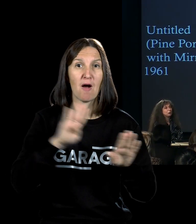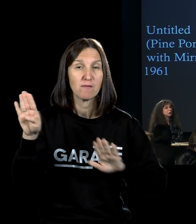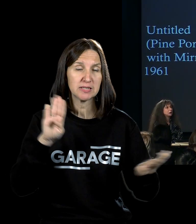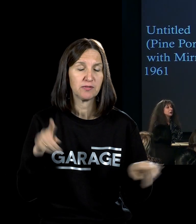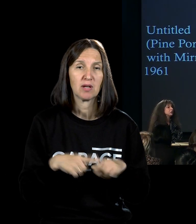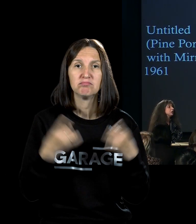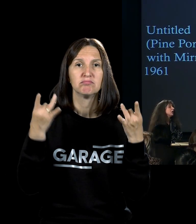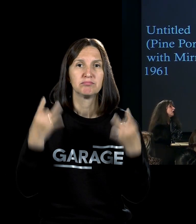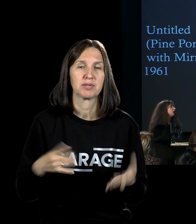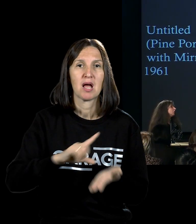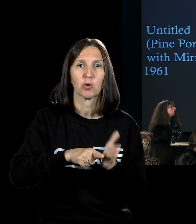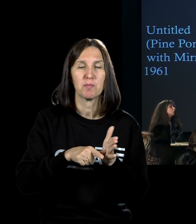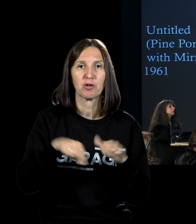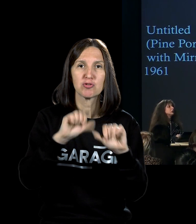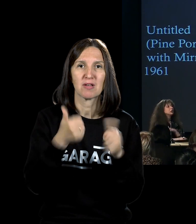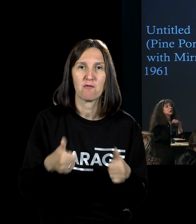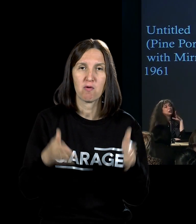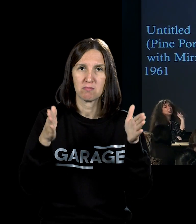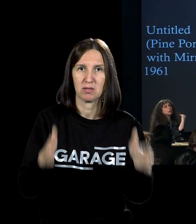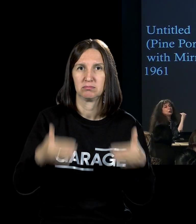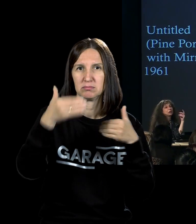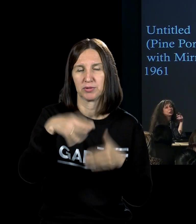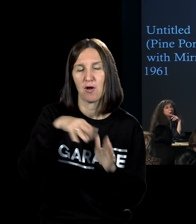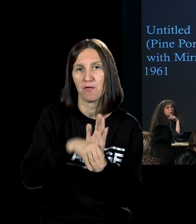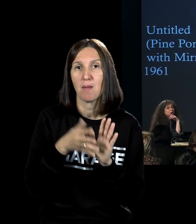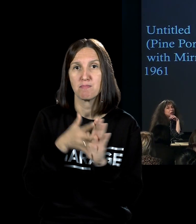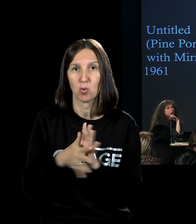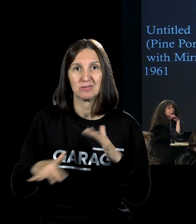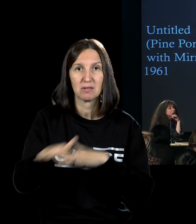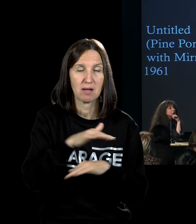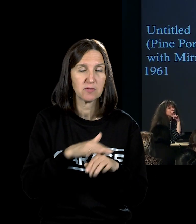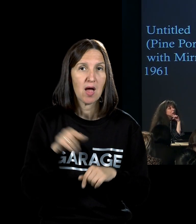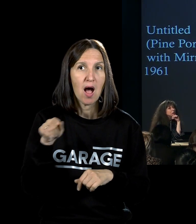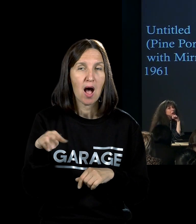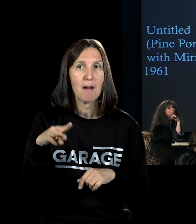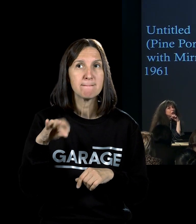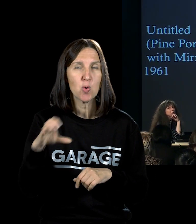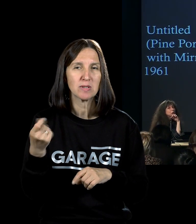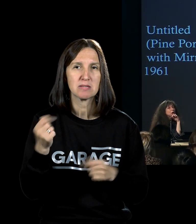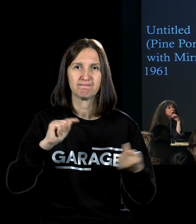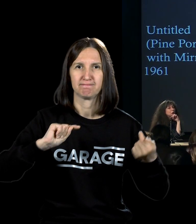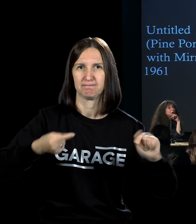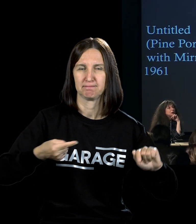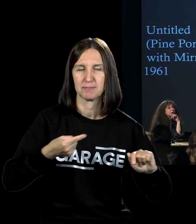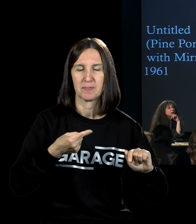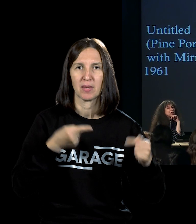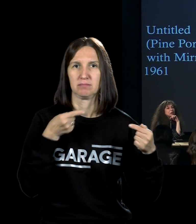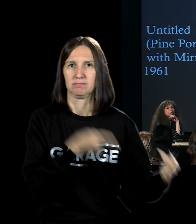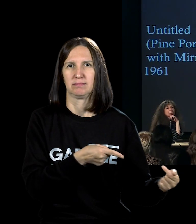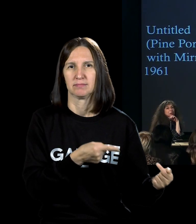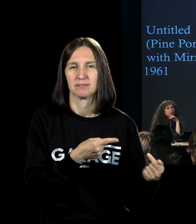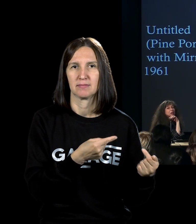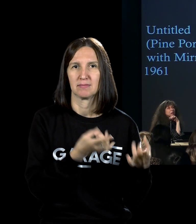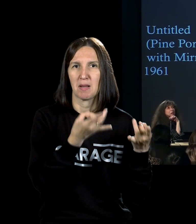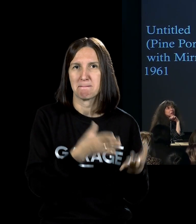геометрические формы в пространстве. А то, что возникает у Морриса, то, что возникает как антитеза минимализму, что если идеальная